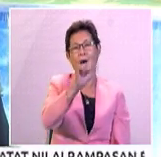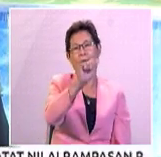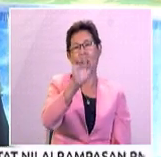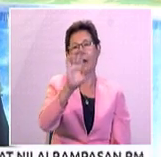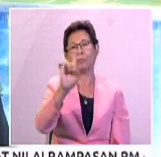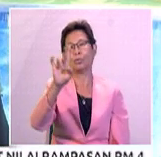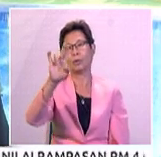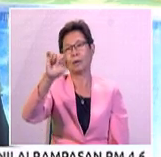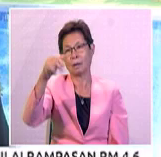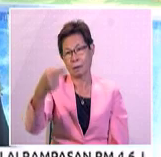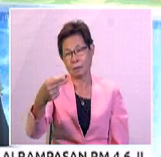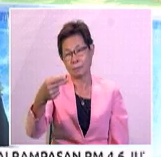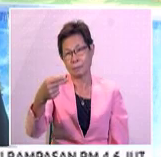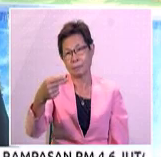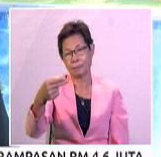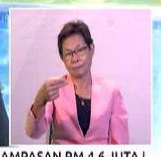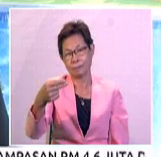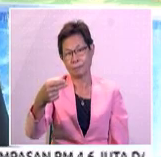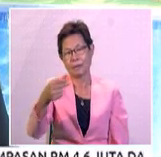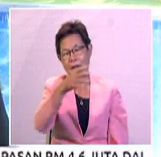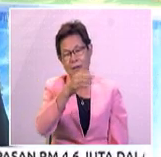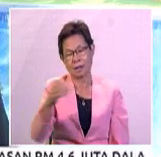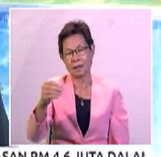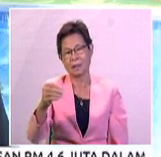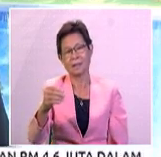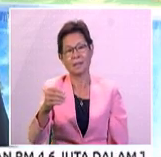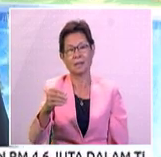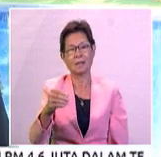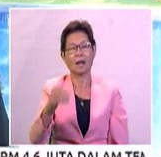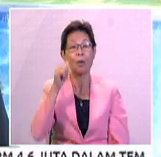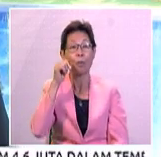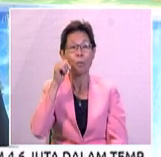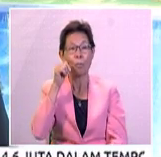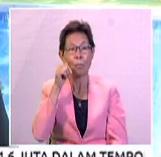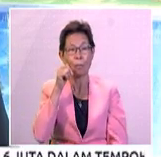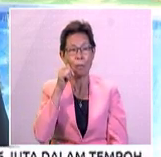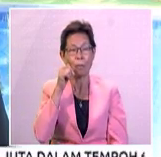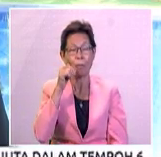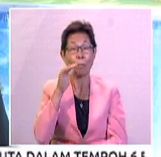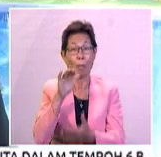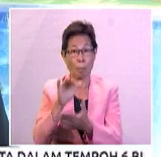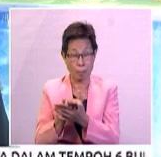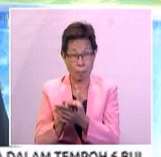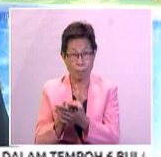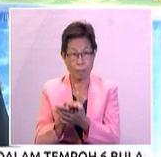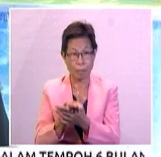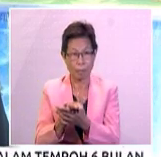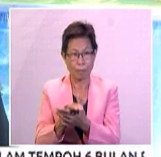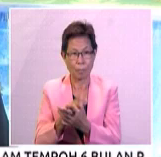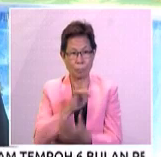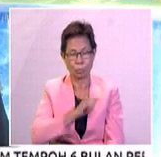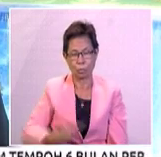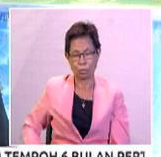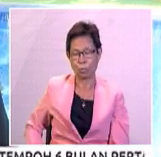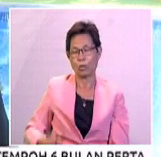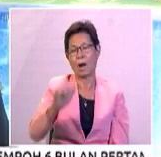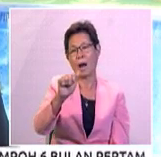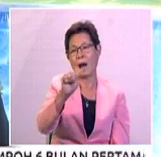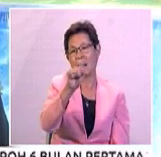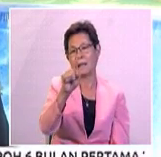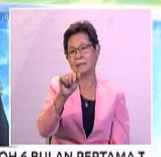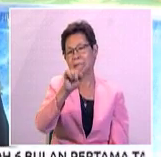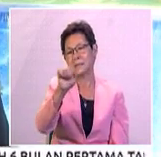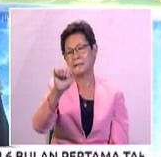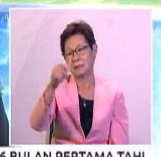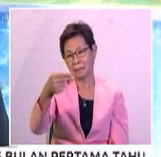Riayatuddin Al-Mustafa Billah Shah dan kebawah duli Yang Maha Mulia Seri Paduka Baginda Raja Permaisuri Agong Tunku Azizah Aminah